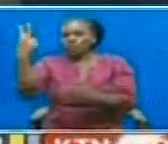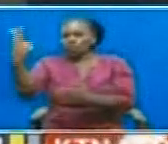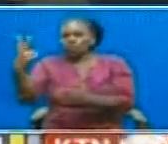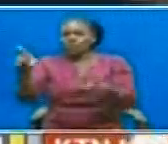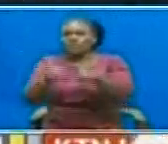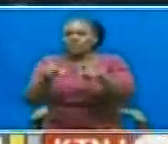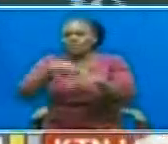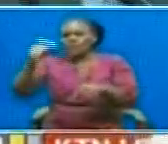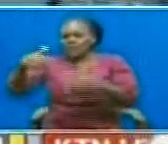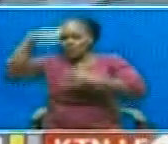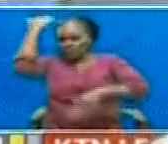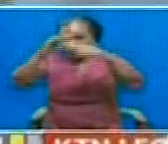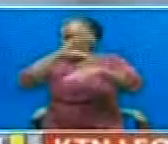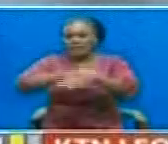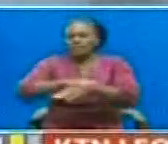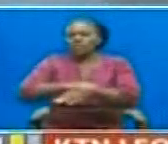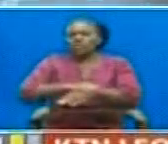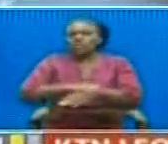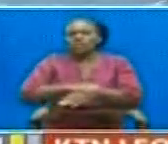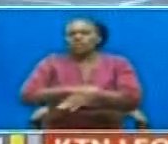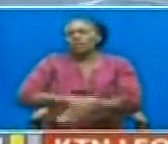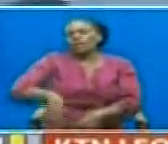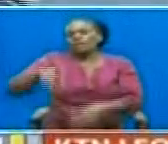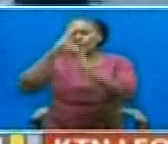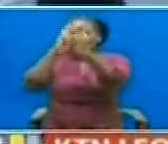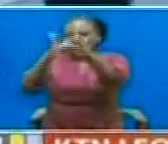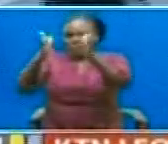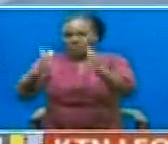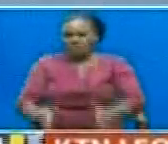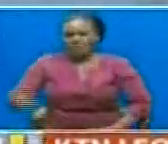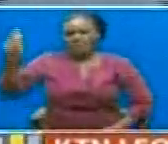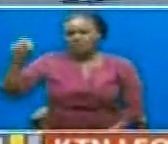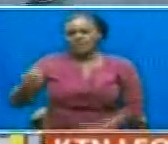Strathmore kikipata ushindi dhidi ya Mennonites. Robinson Okenye, KTN Michezo.